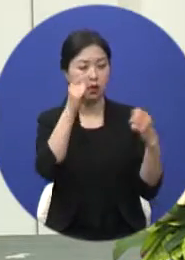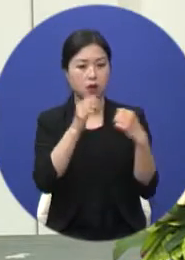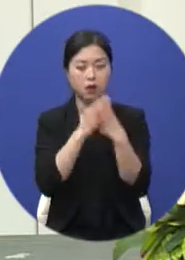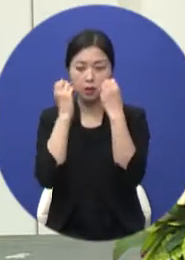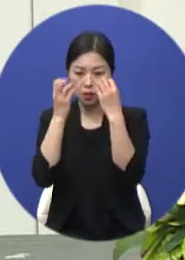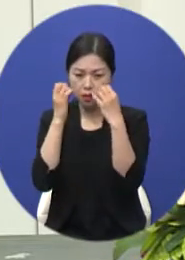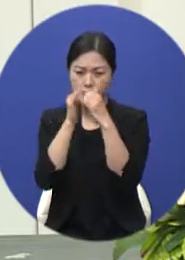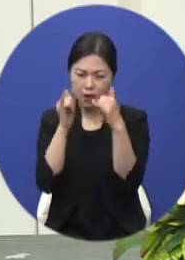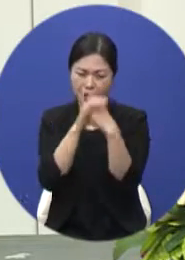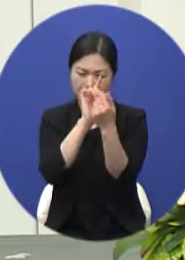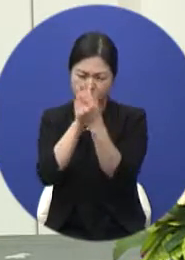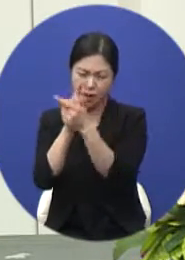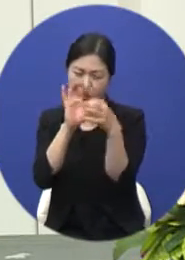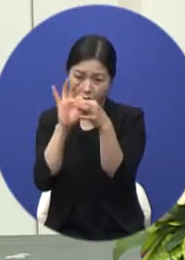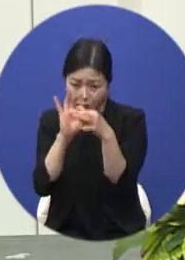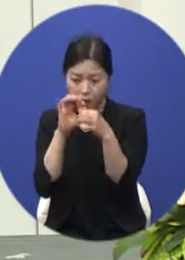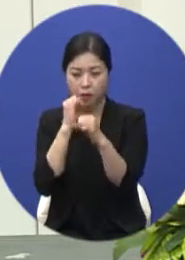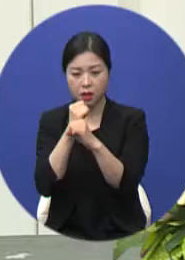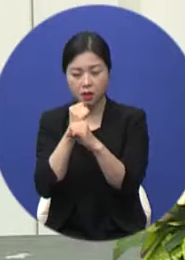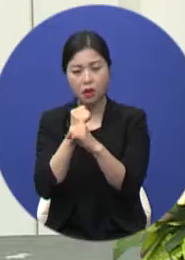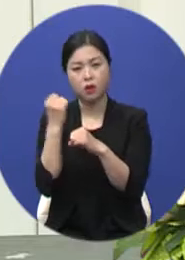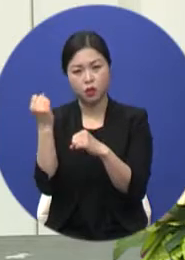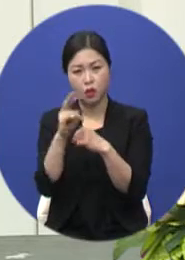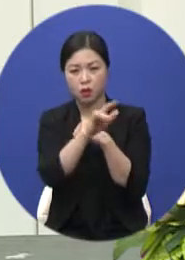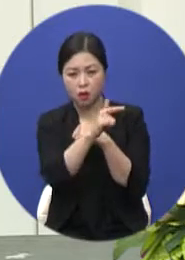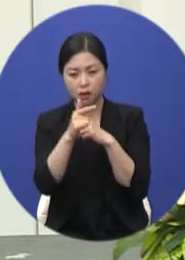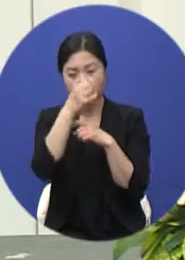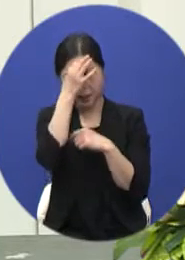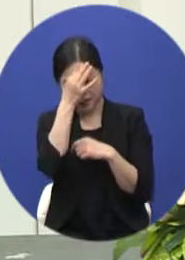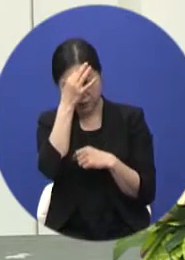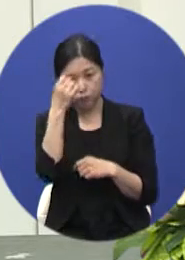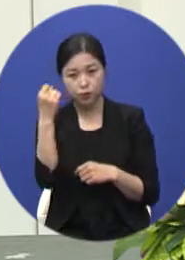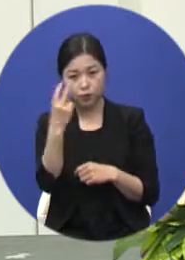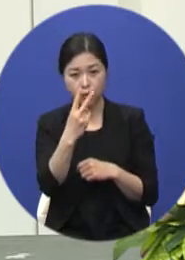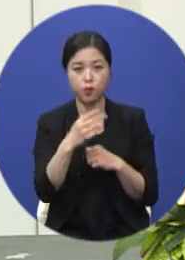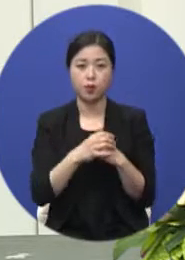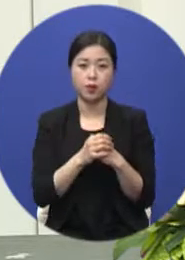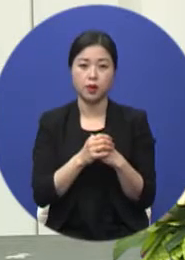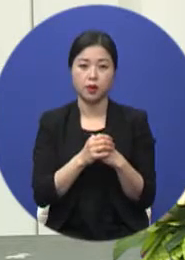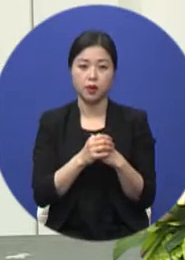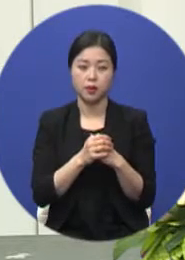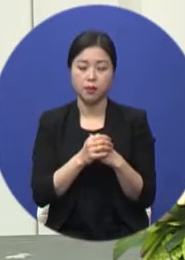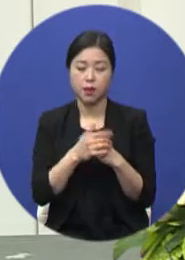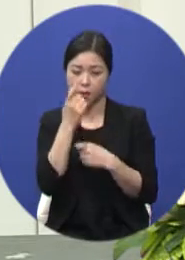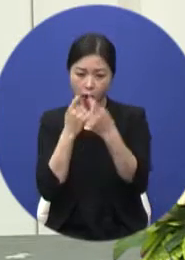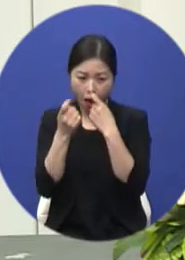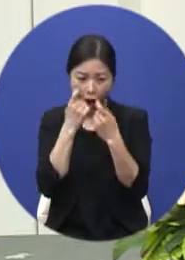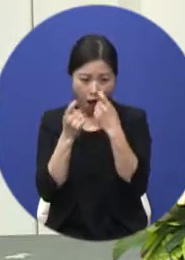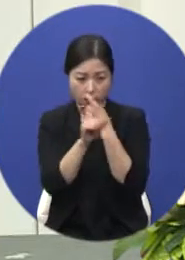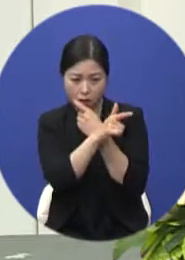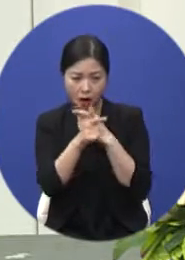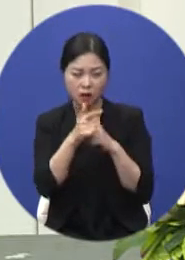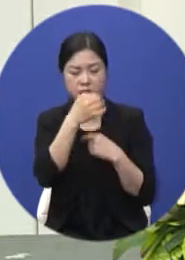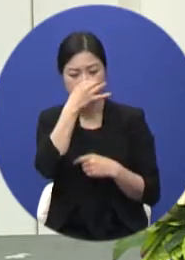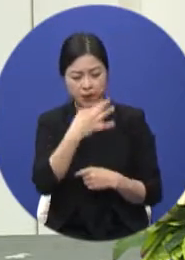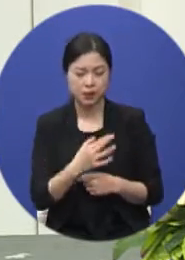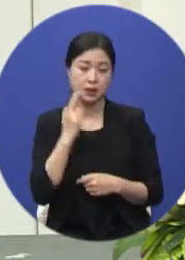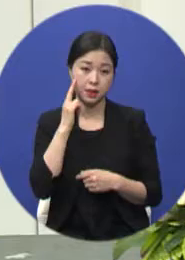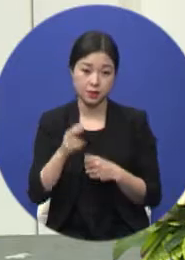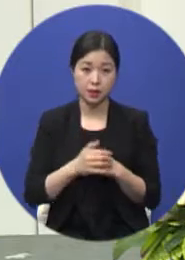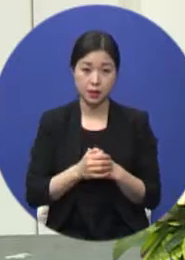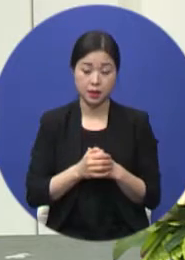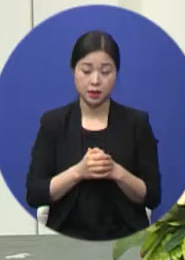인맥 구축하랴 그 노하우 또 기술 뭐 아니면 그 배우랴 어려우니까 네.